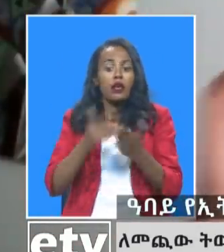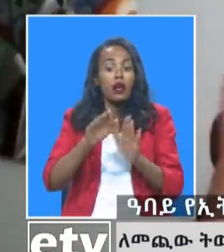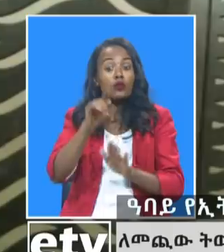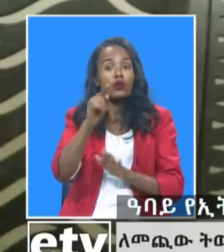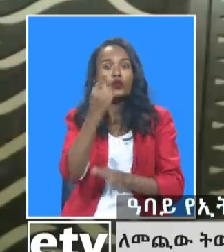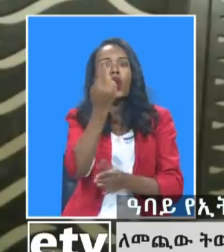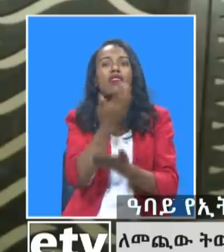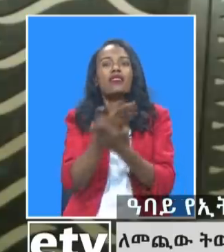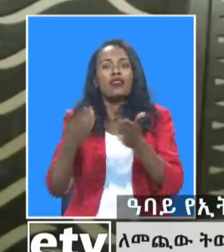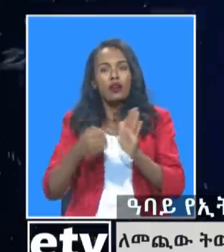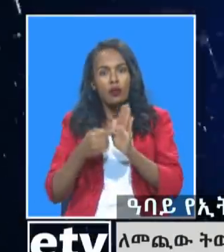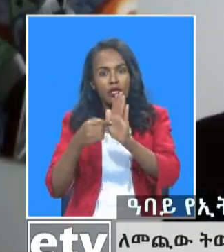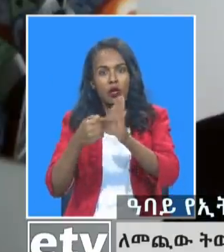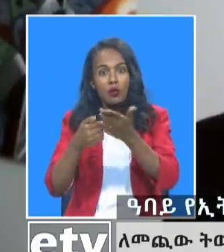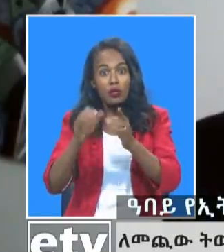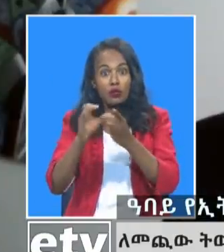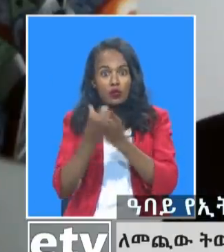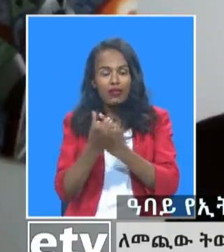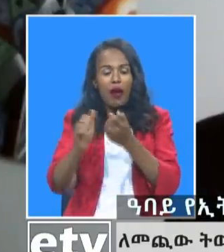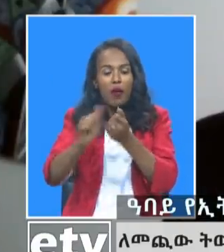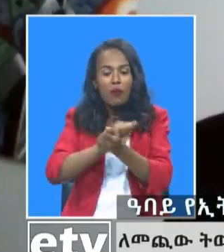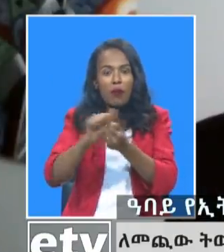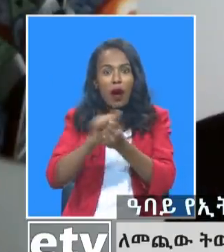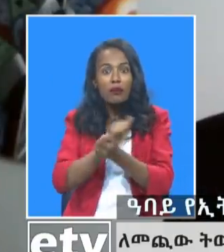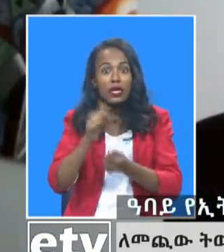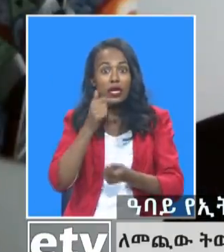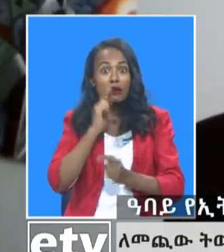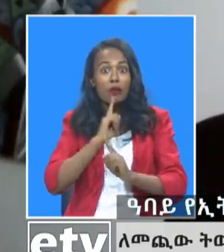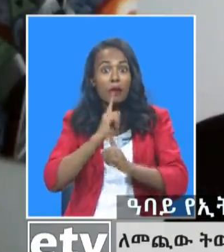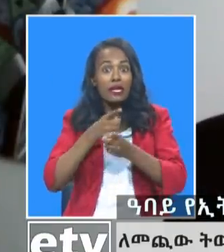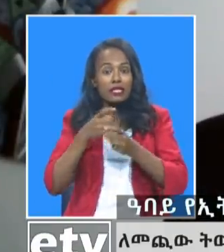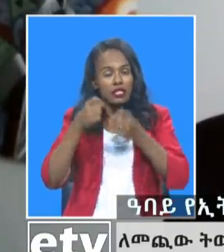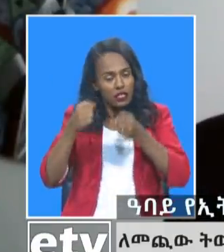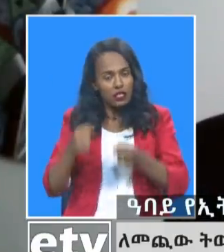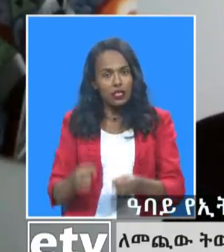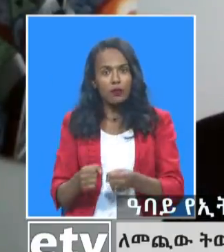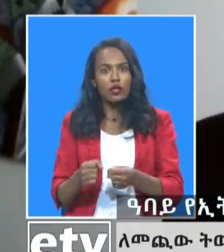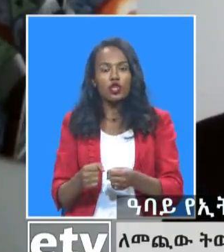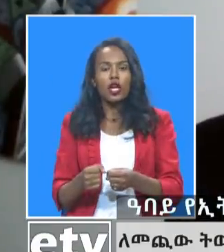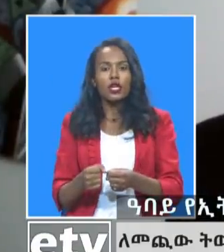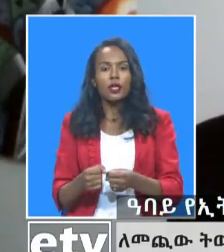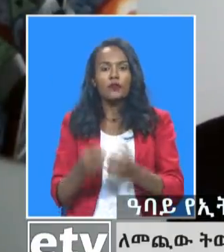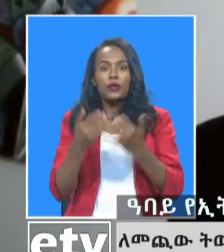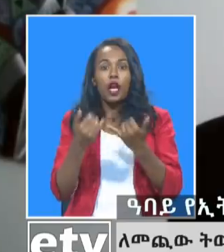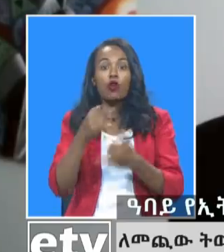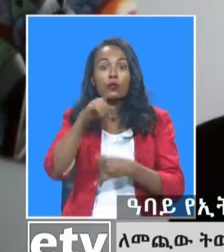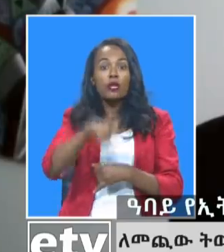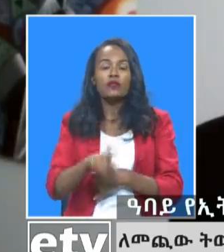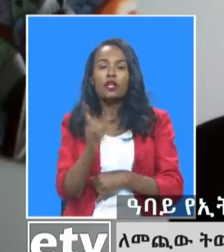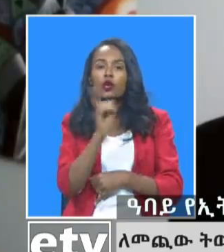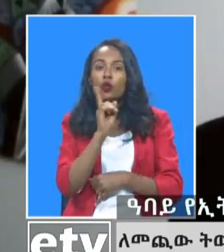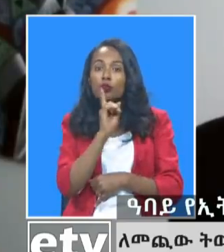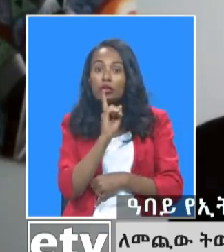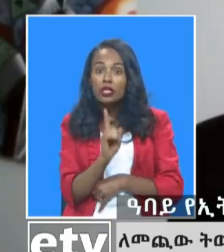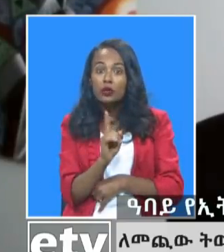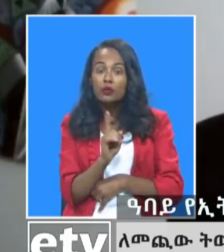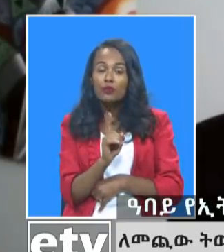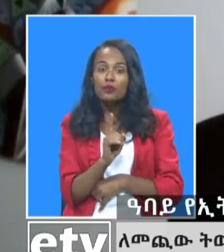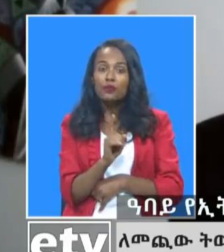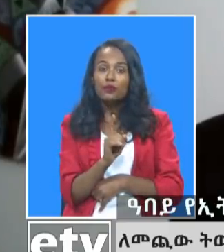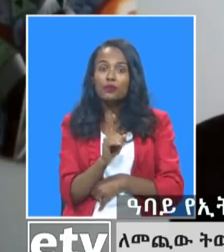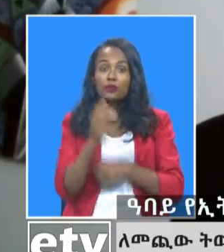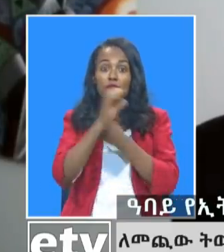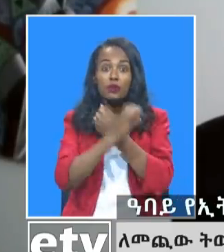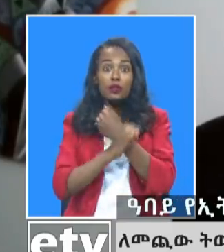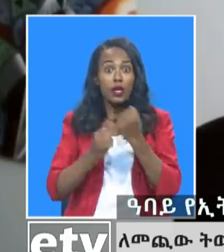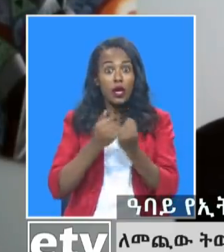ለነሱ አንድ ነገር ነው የሚያሳየው። በዛ ሁኔታ ማምከንና ኒትራይዝ ማድረግ እንደምንችል እኔ ምንም ትርጥር የለኝም። አሁን የሚያስፈልገው ምንድነው ወገኖቻችን?